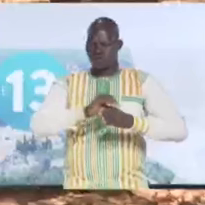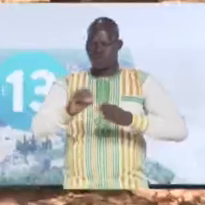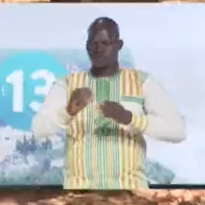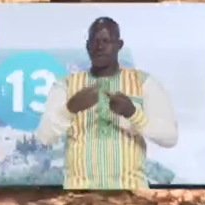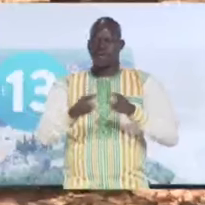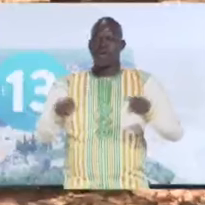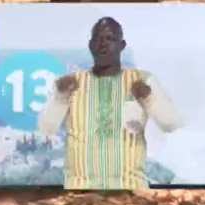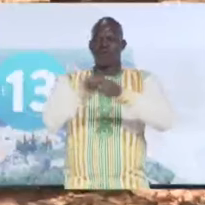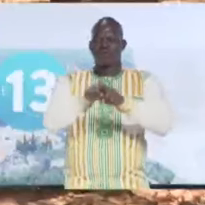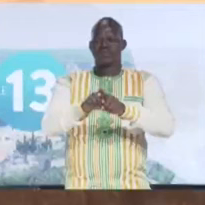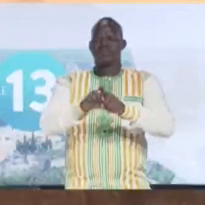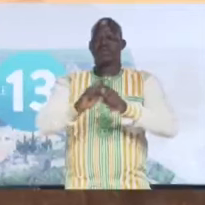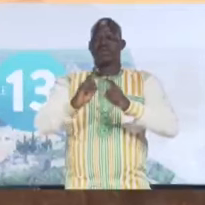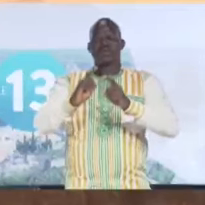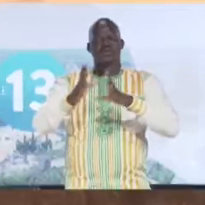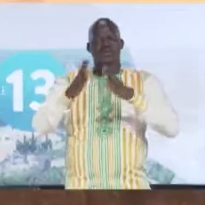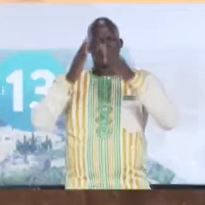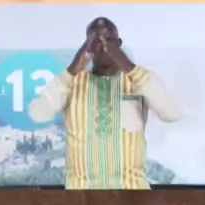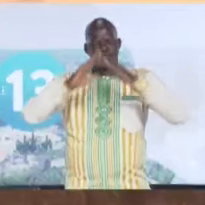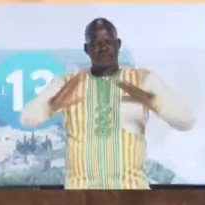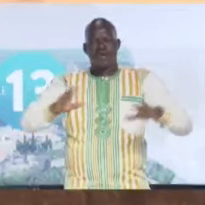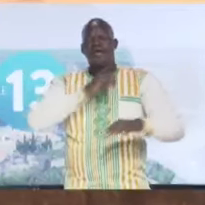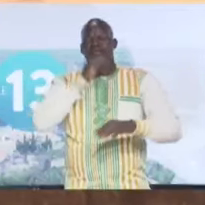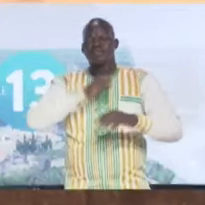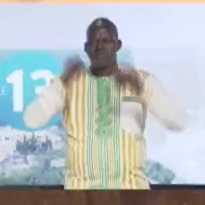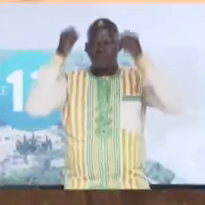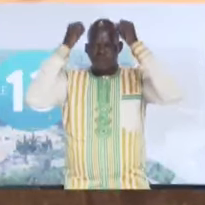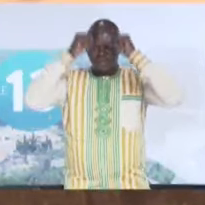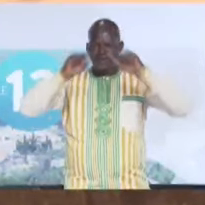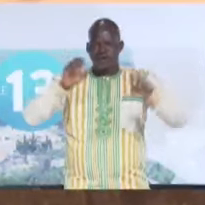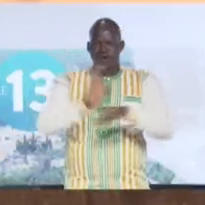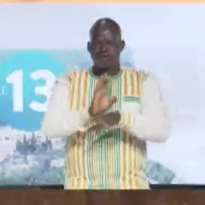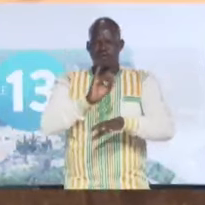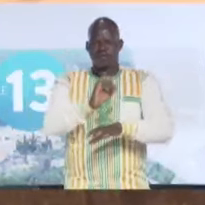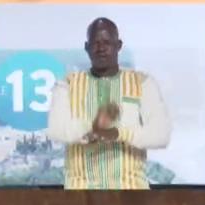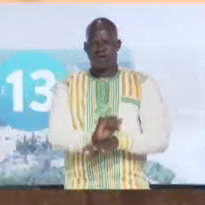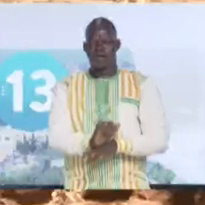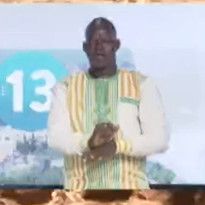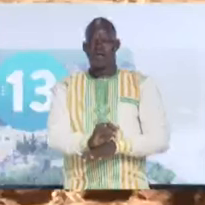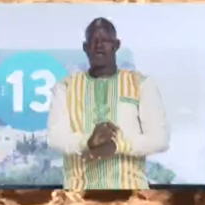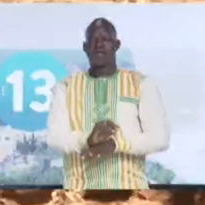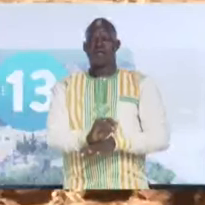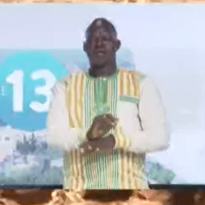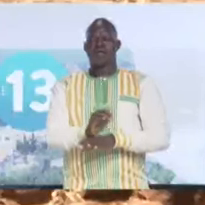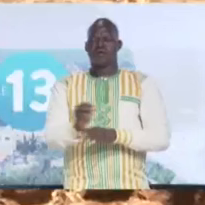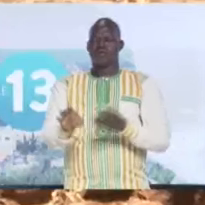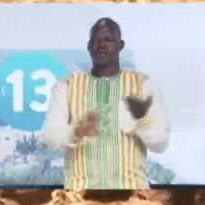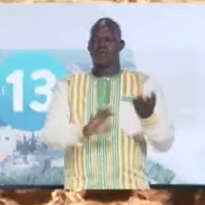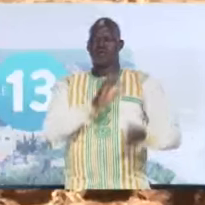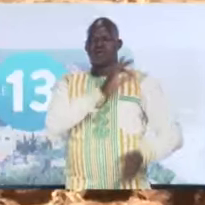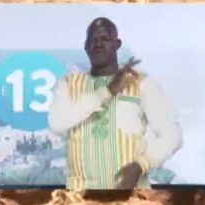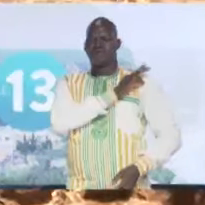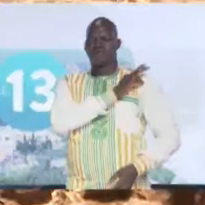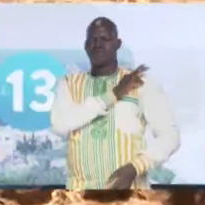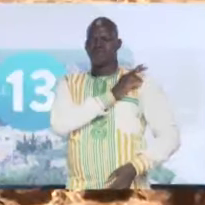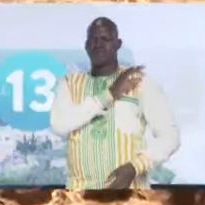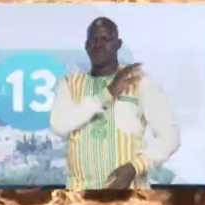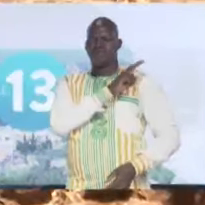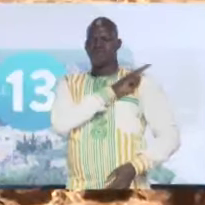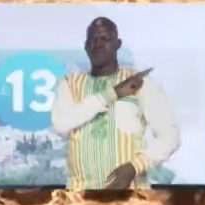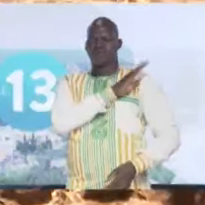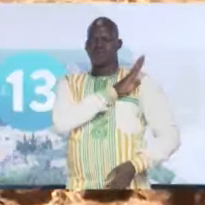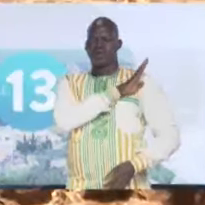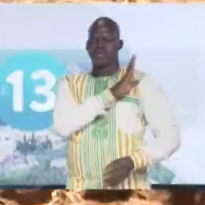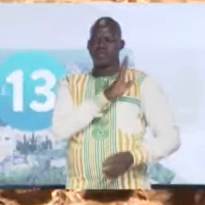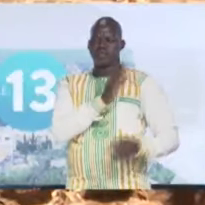de résidence à l'ancien président de la Côte d'Ivoire, feu Félix Houphouët-Boigny, lors